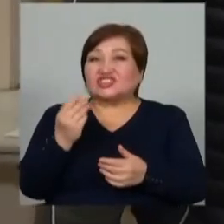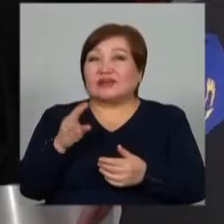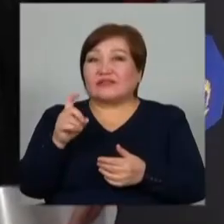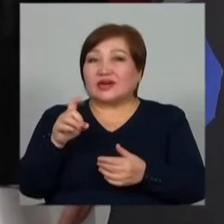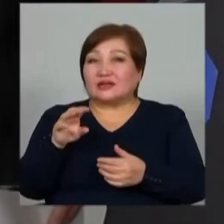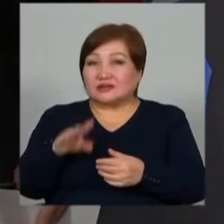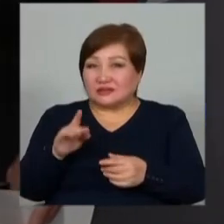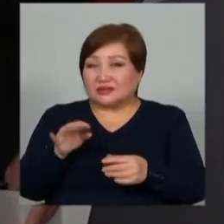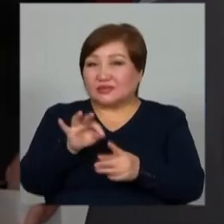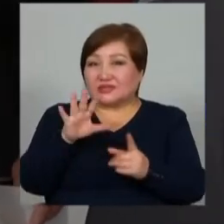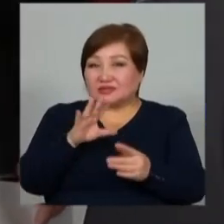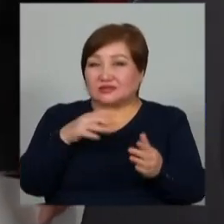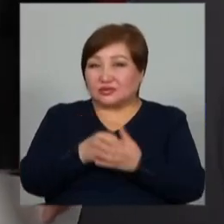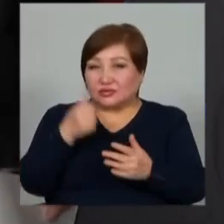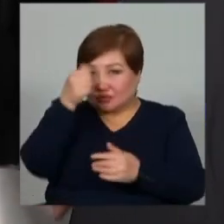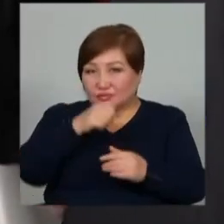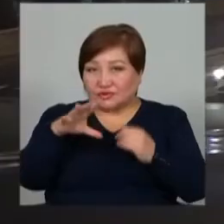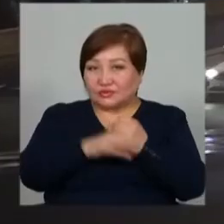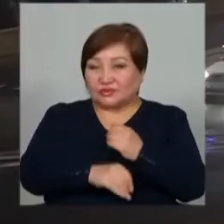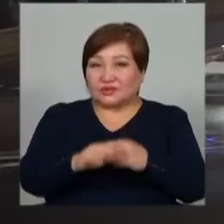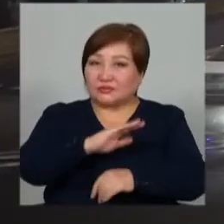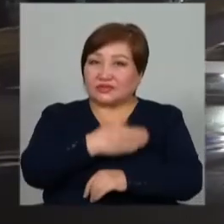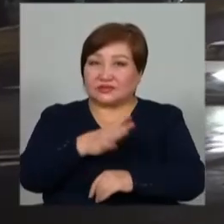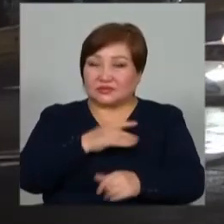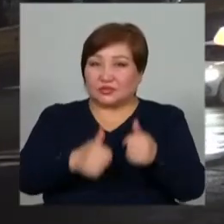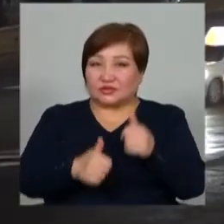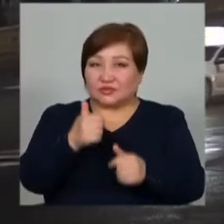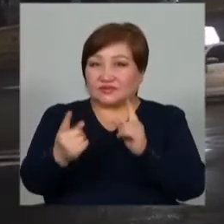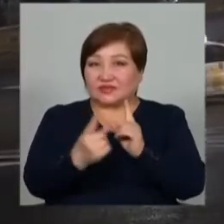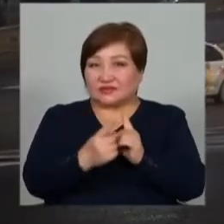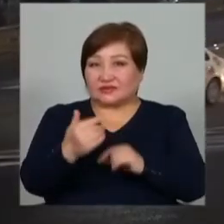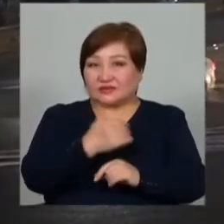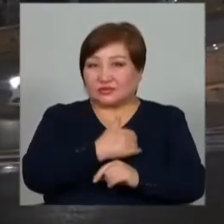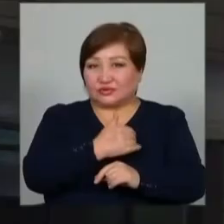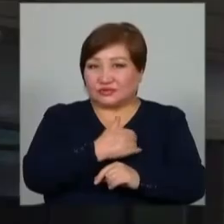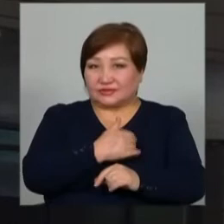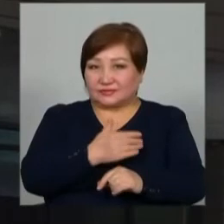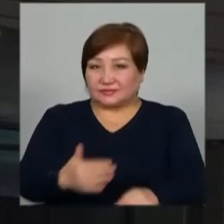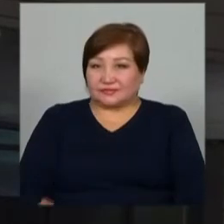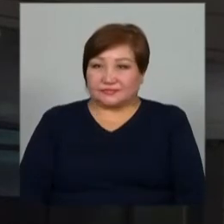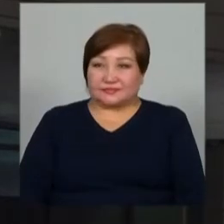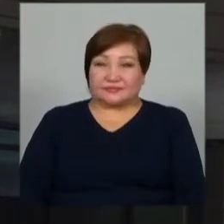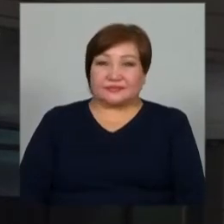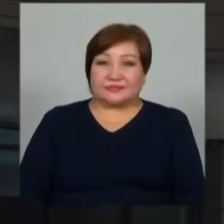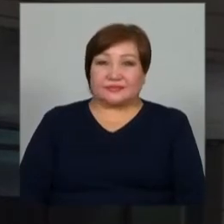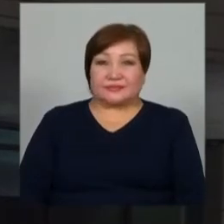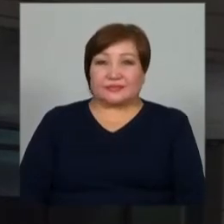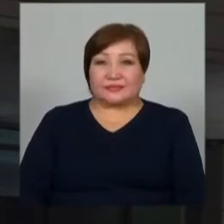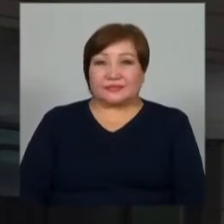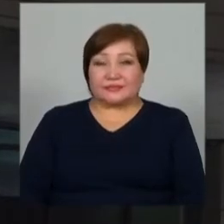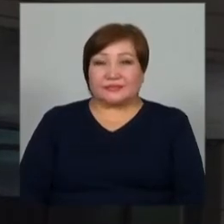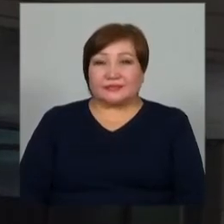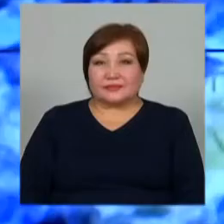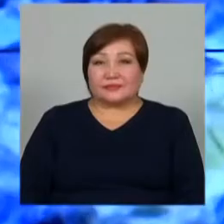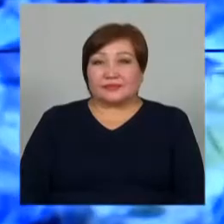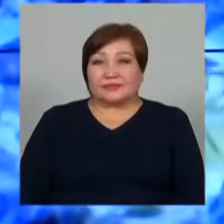соңына дейін мықты деген екі спортшымен жекпе-жек өткізіп, ең үздік 10 файтердің қатарына қосылу. Мерей Қанапиянов, Медет Саматұлы, Алматы